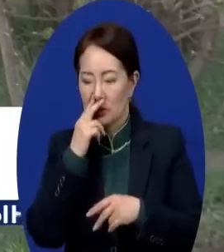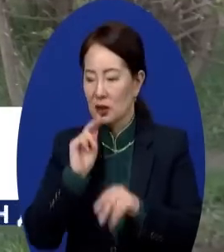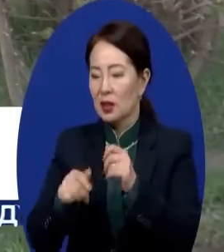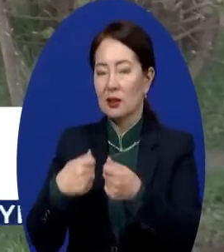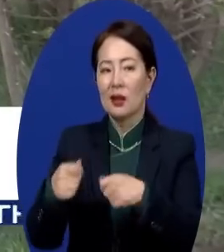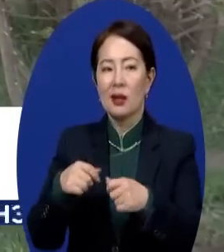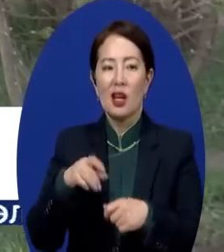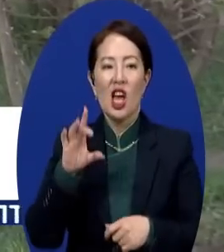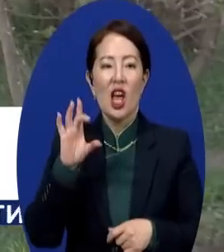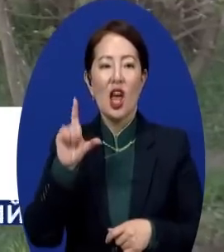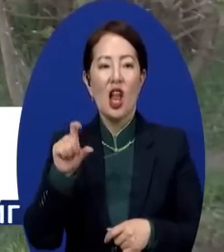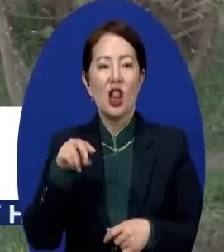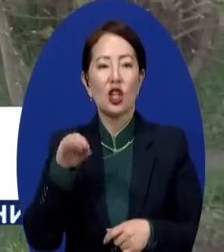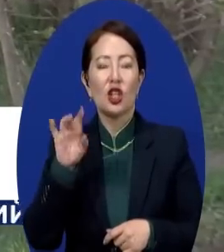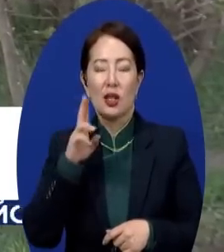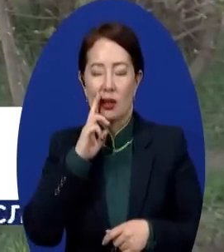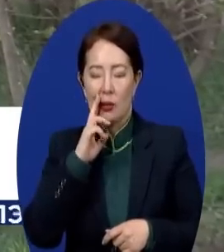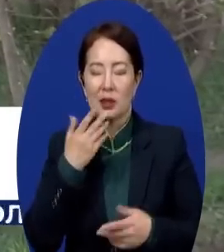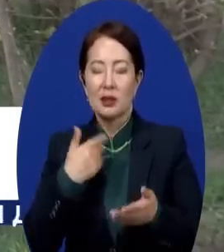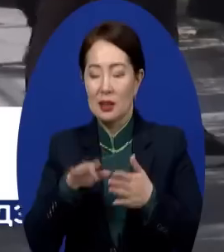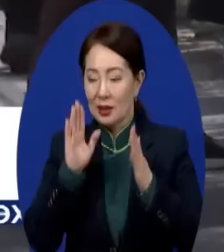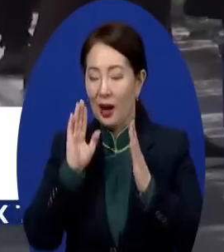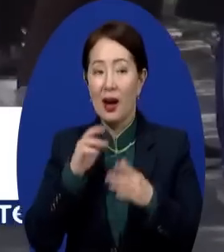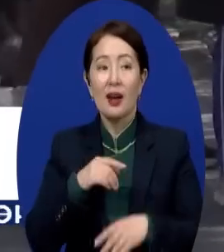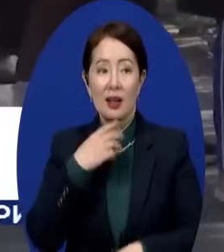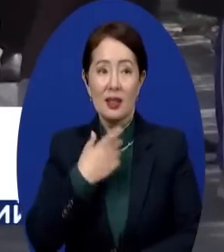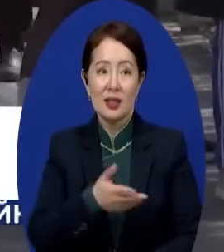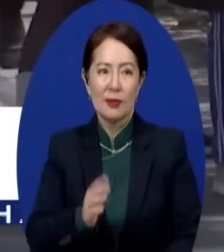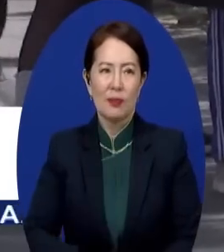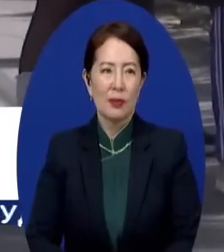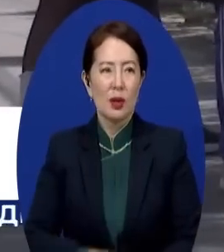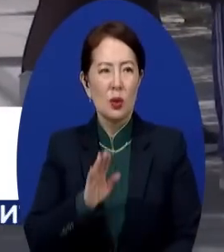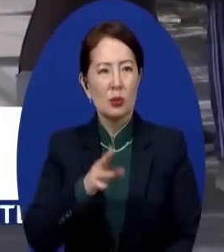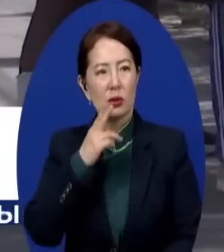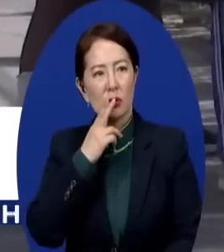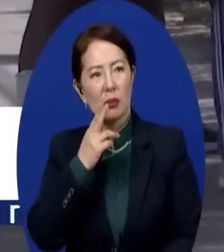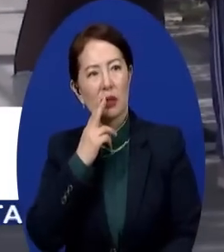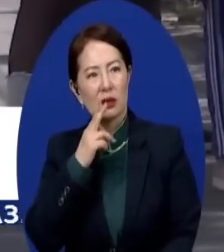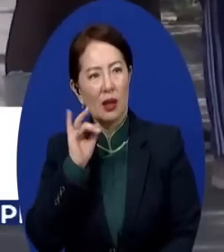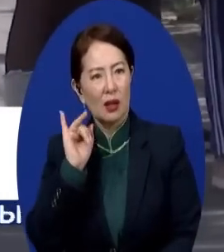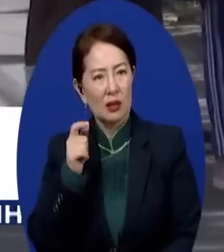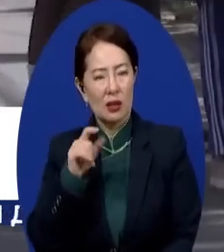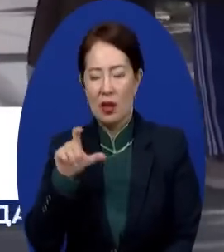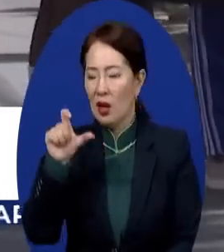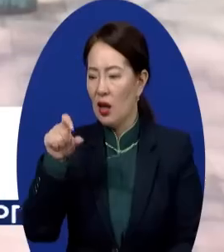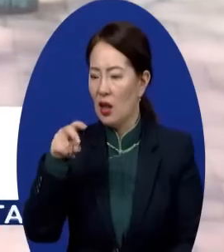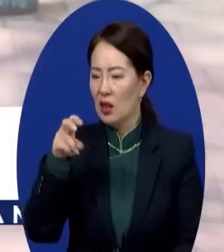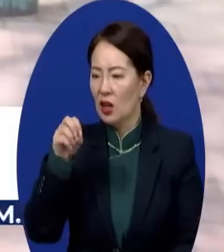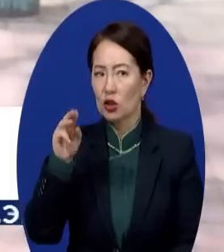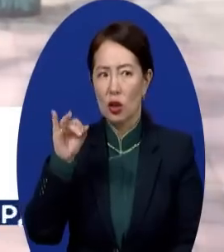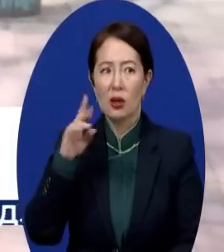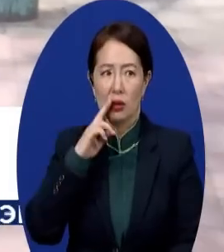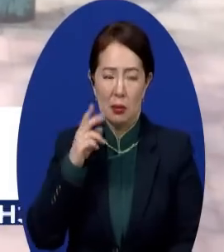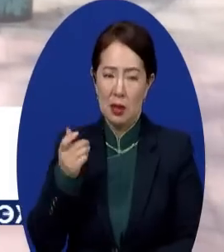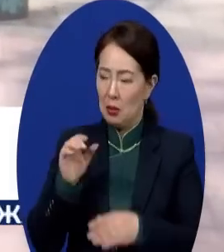хяналтгүйгээр борлуулж байгааг анхаарах цаг болсныг их сурвалжууд хэлж байгаа юм. Энэ хүүхдүүд маш их тамхи татчихна. Ялангуяа тэр электрон тамхиг. Бэлэн ингээд